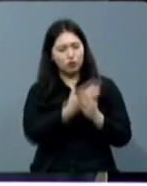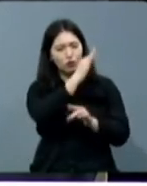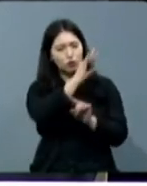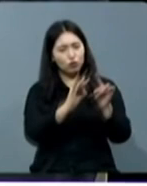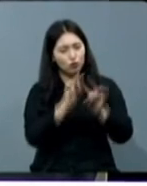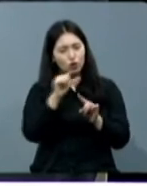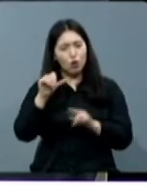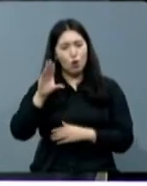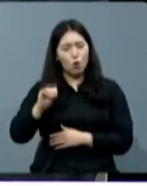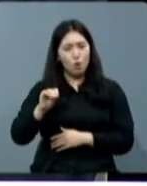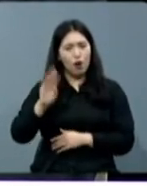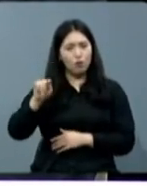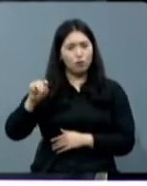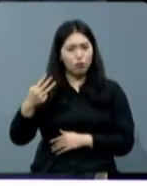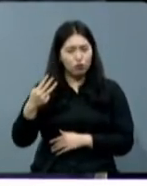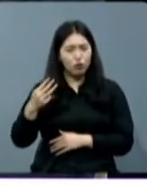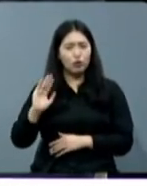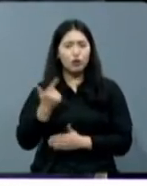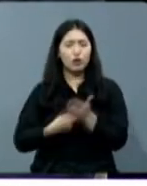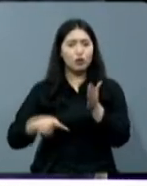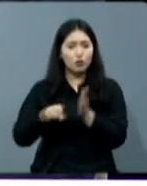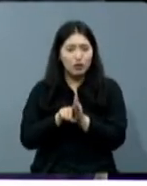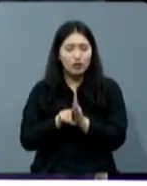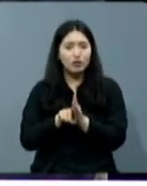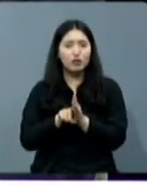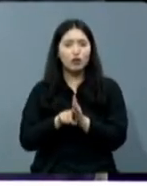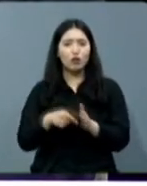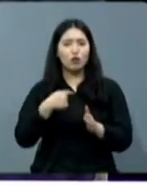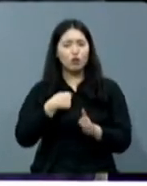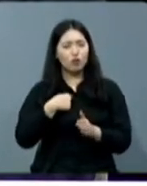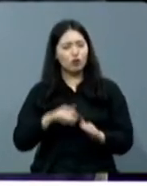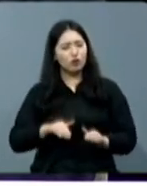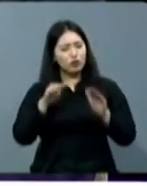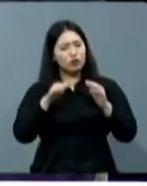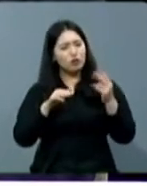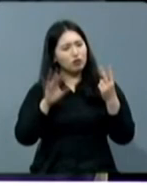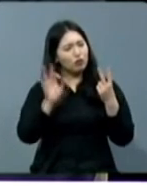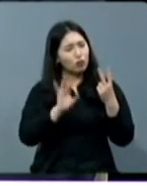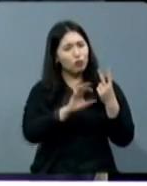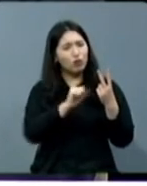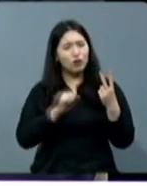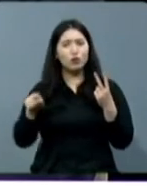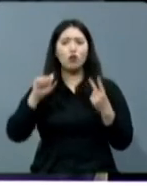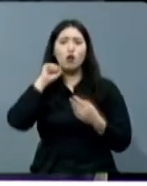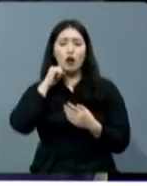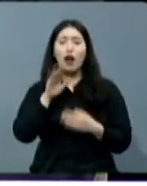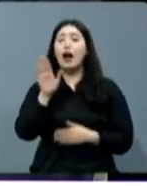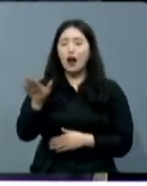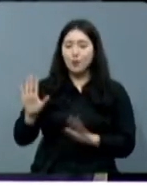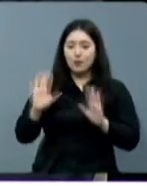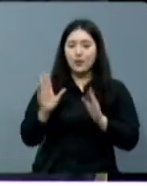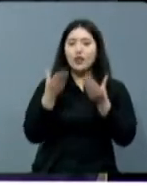5만 불까지 가려면 지금 상당히 우리 성장률이 2, 3% 갖고 2% 갖고 아니, 3%가 어렵죠. 됐다고 치고.